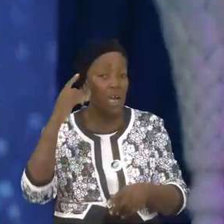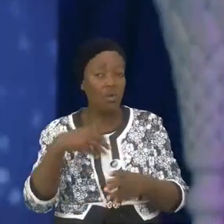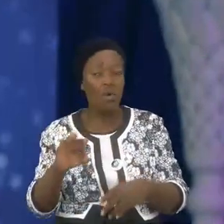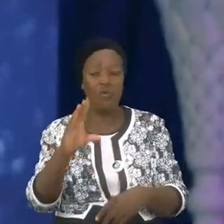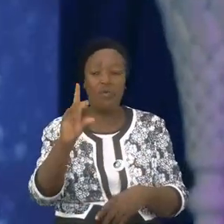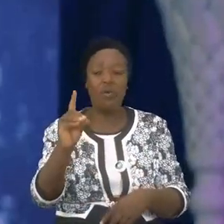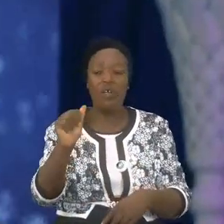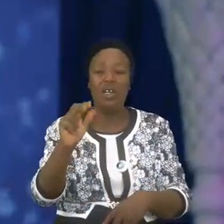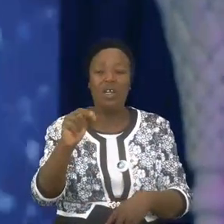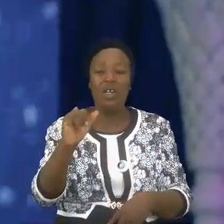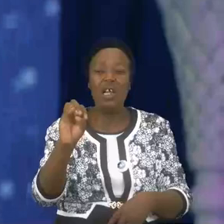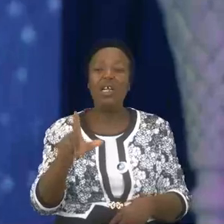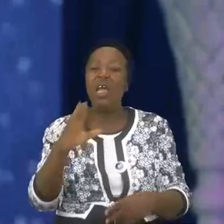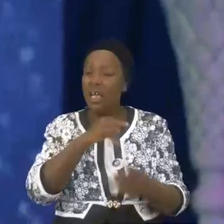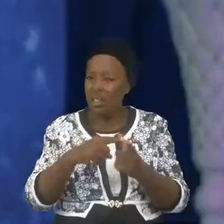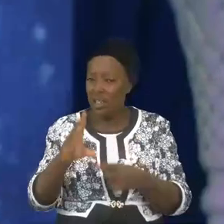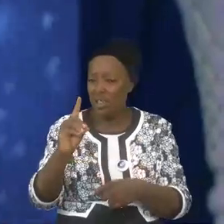Daniel. Et Daniel a dit,